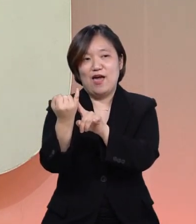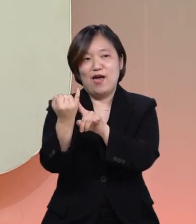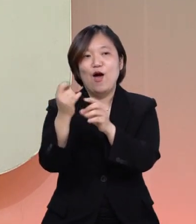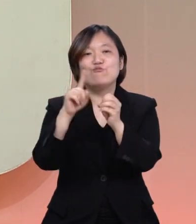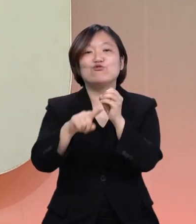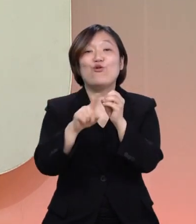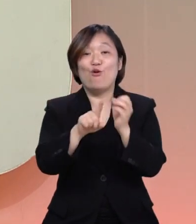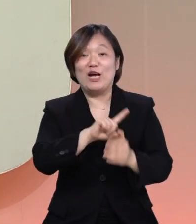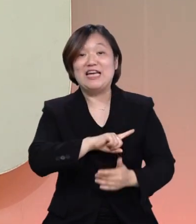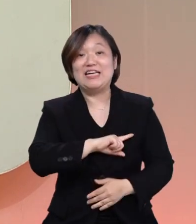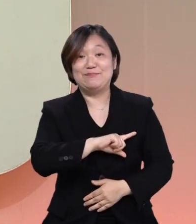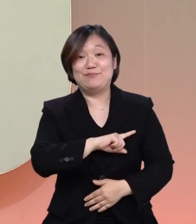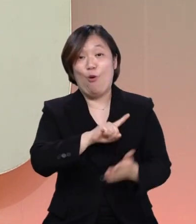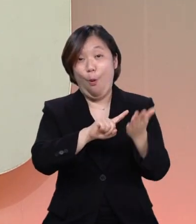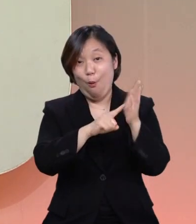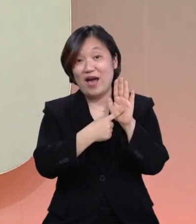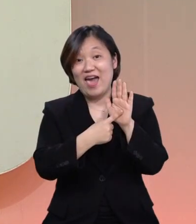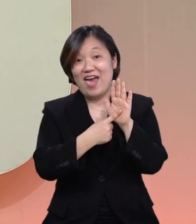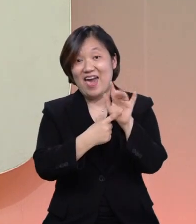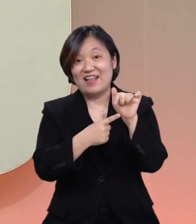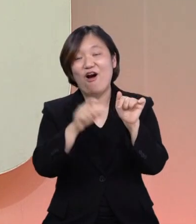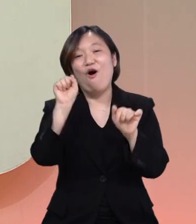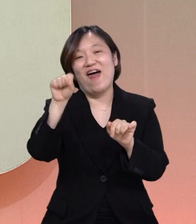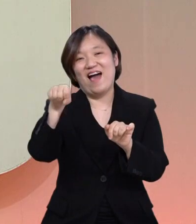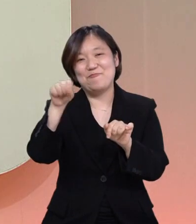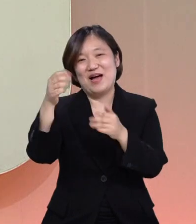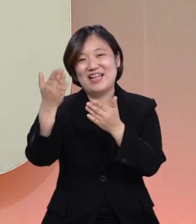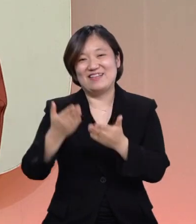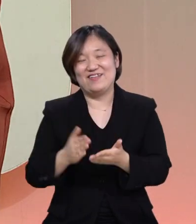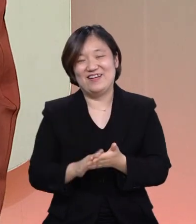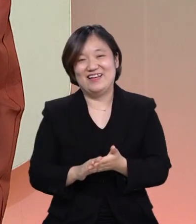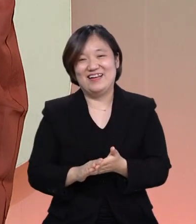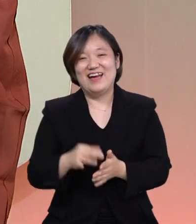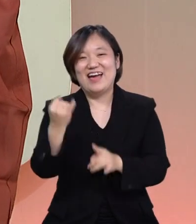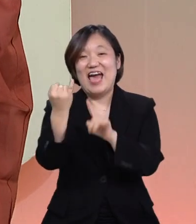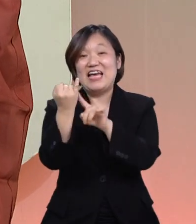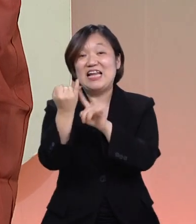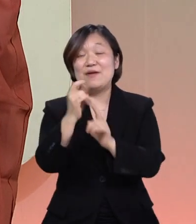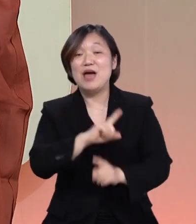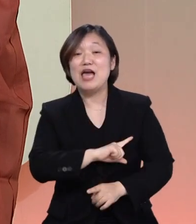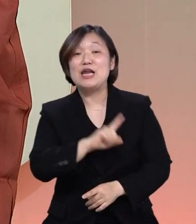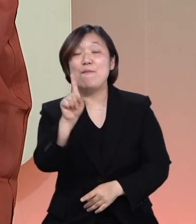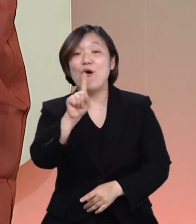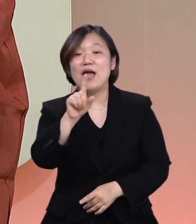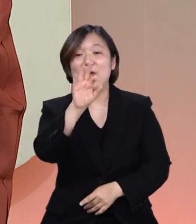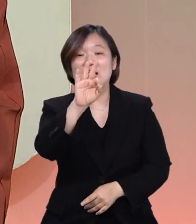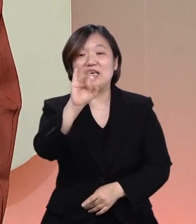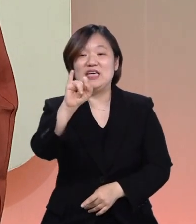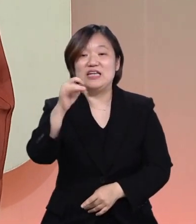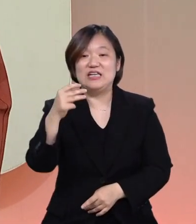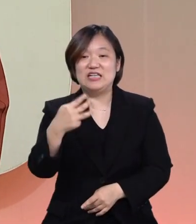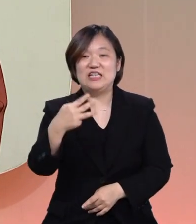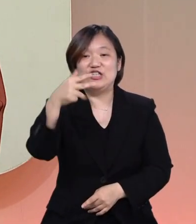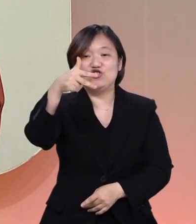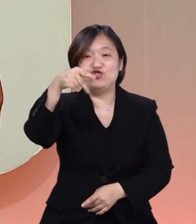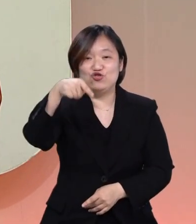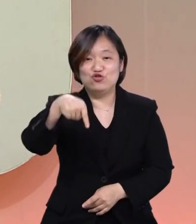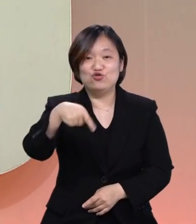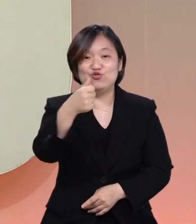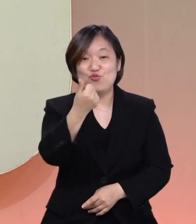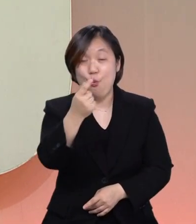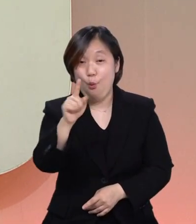공개해도 된다고 허락을 해주셨어요 그래서 그 불자님 법령에 1주화라는 불자님이세요